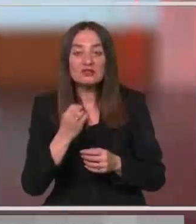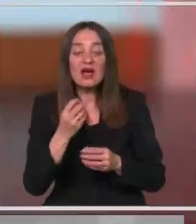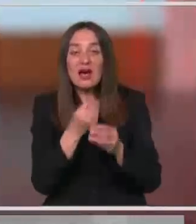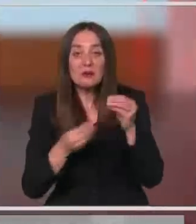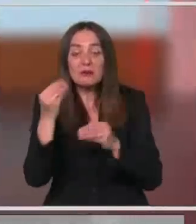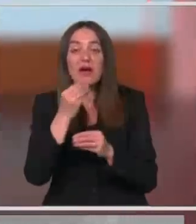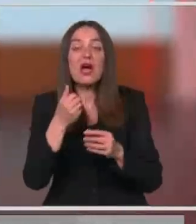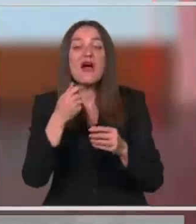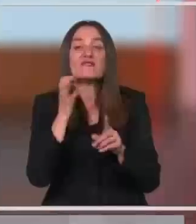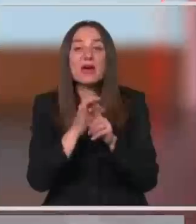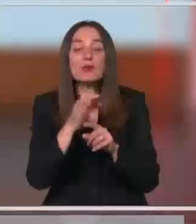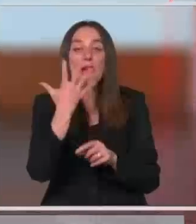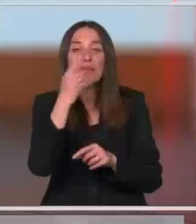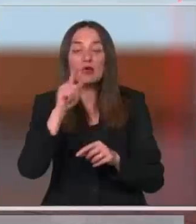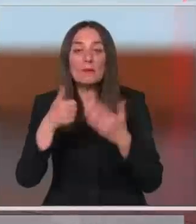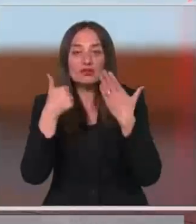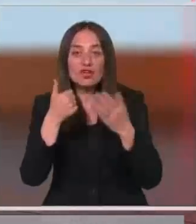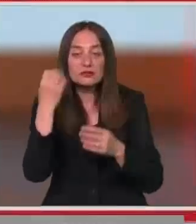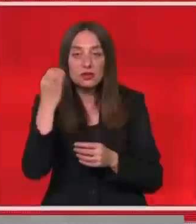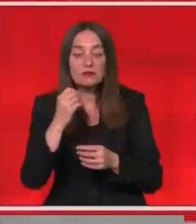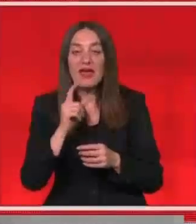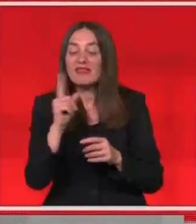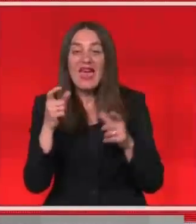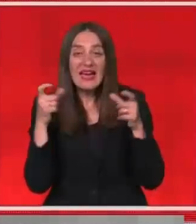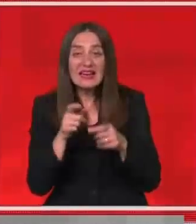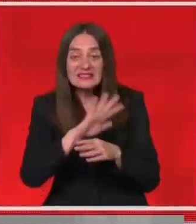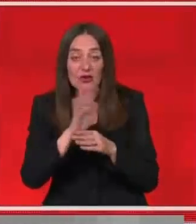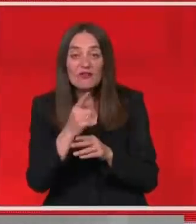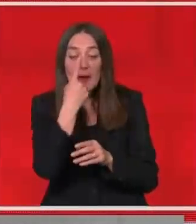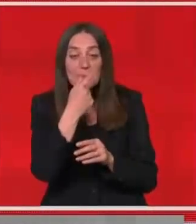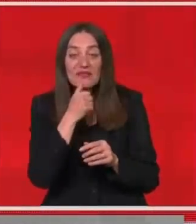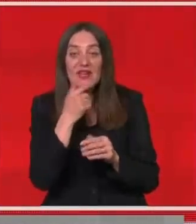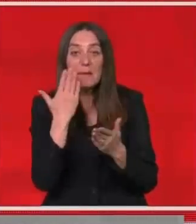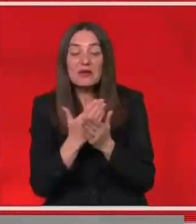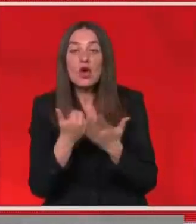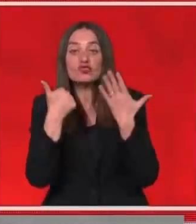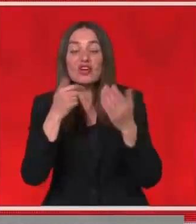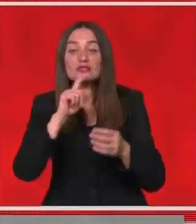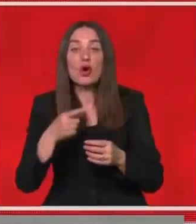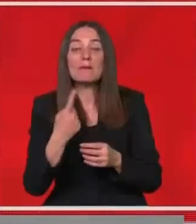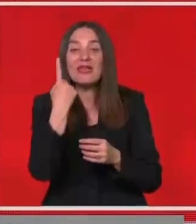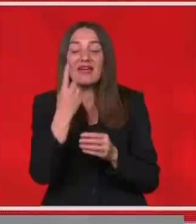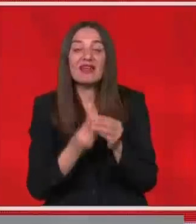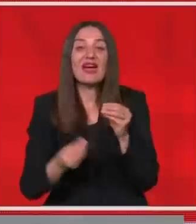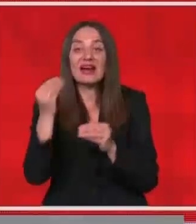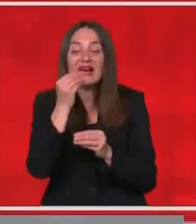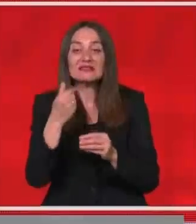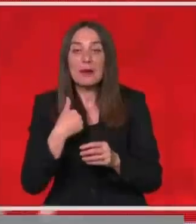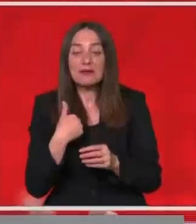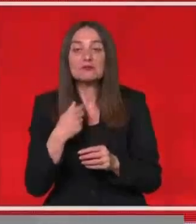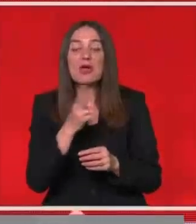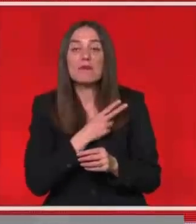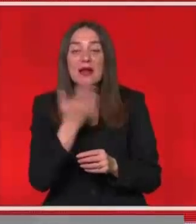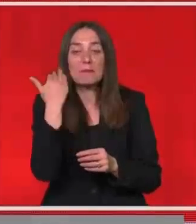februaru 5,6%. Dakle, da nije krize sa koronom, prvi kvartal bi nam bio 6,1% rast. Mi smo, Jovana, imali